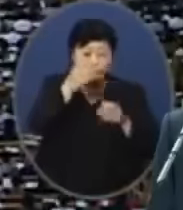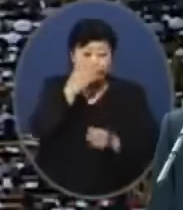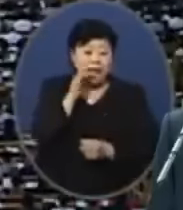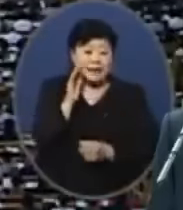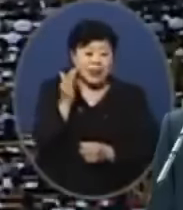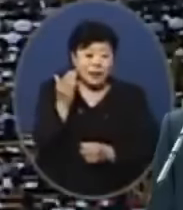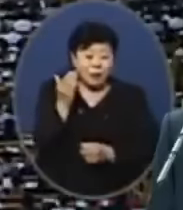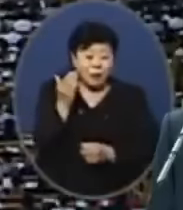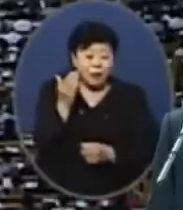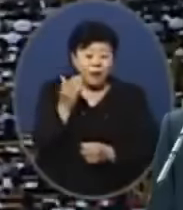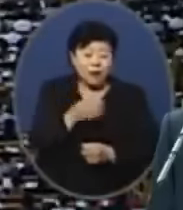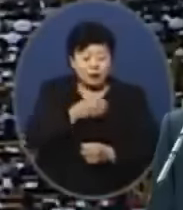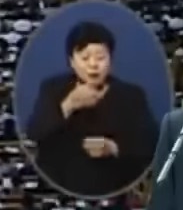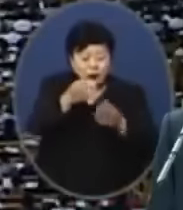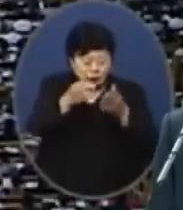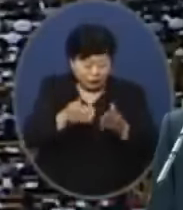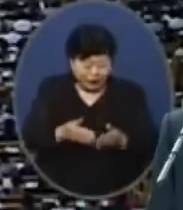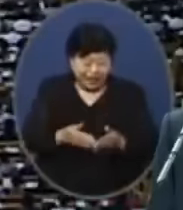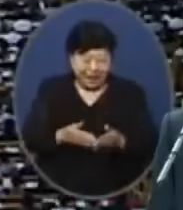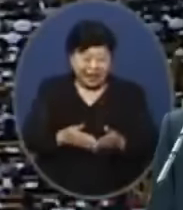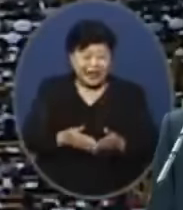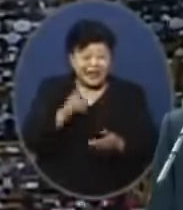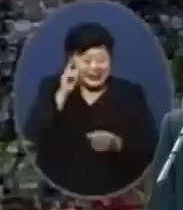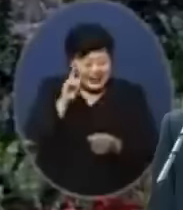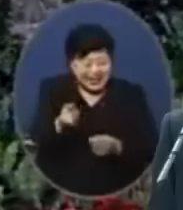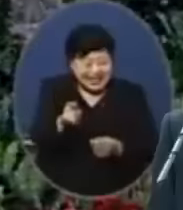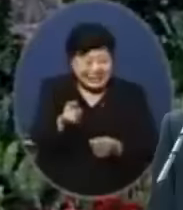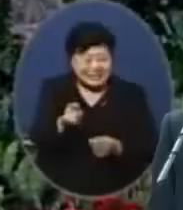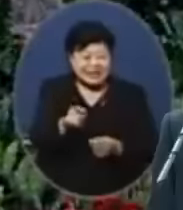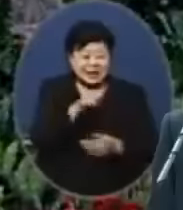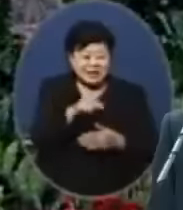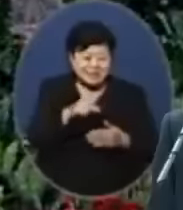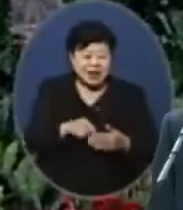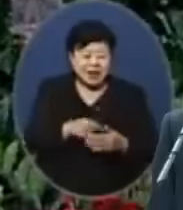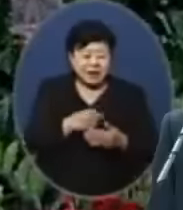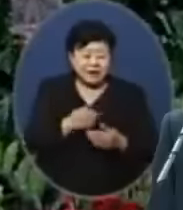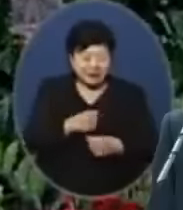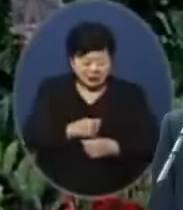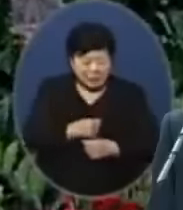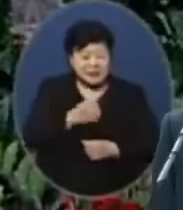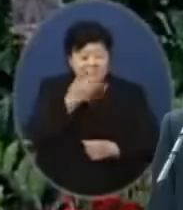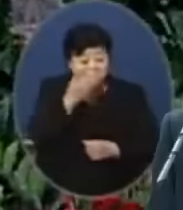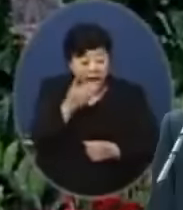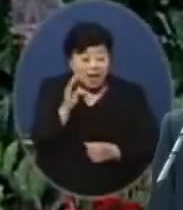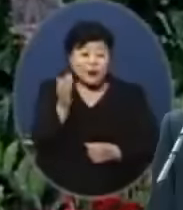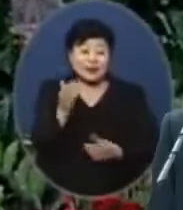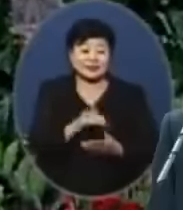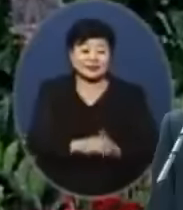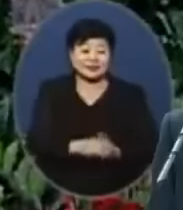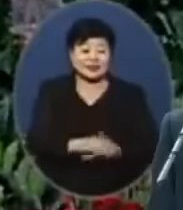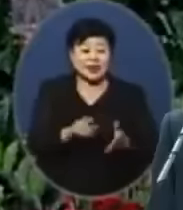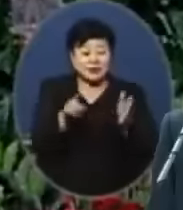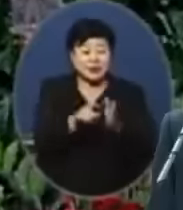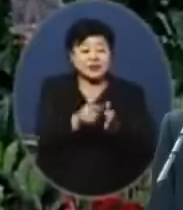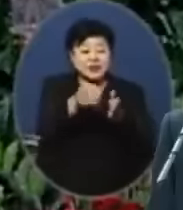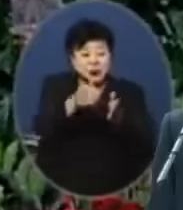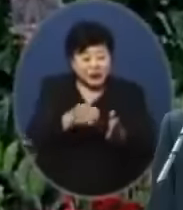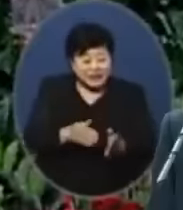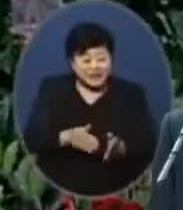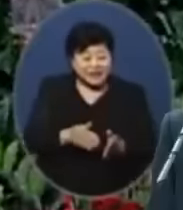되는 것이고 꿈을 통하여 내일을 마음속에 간직할 수 있게 되는 것이고 믿음을